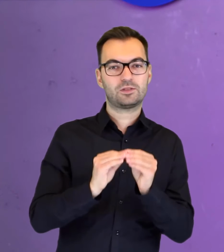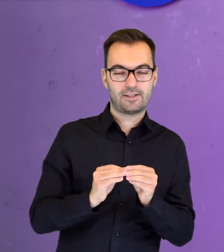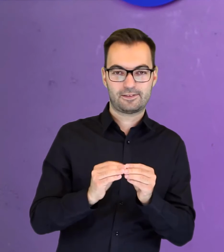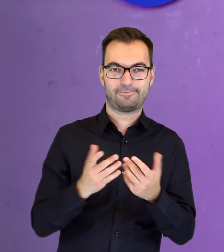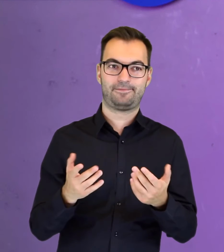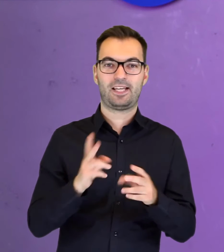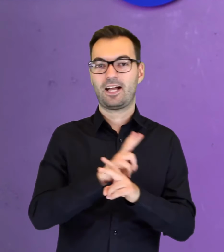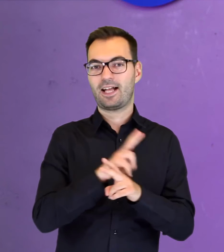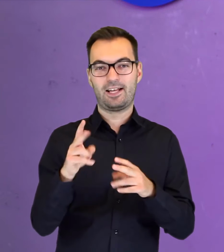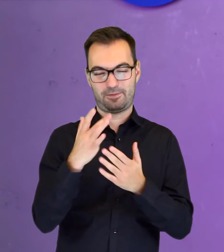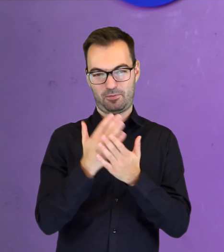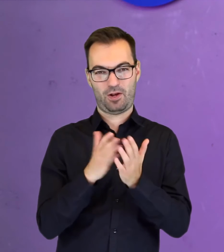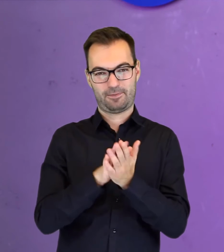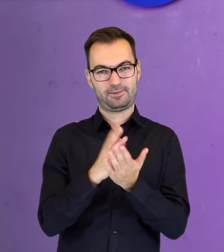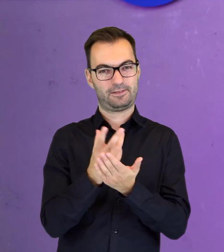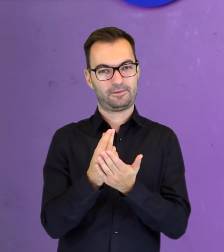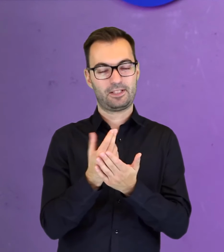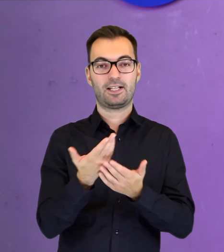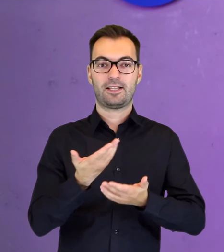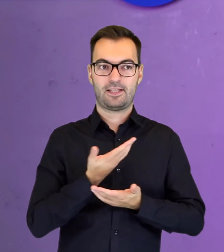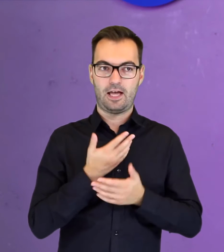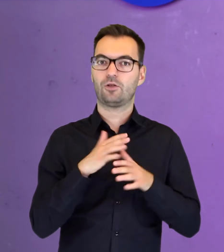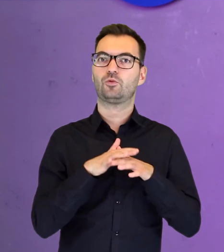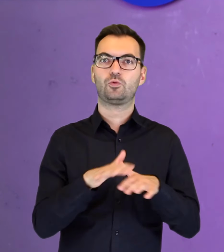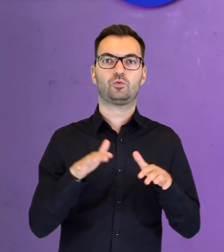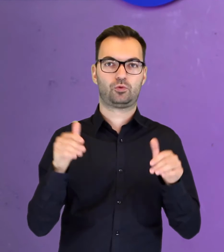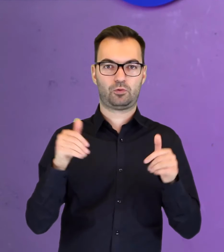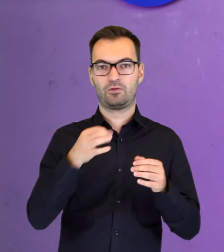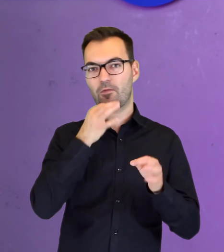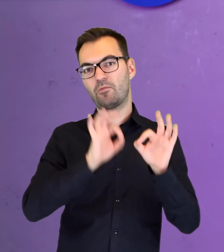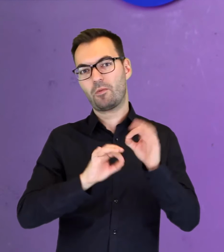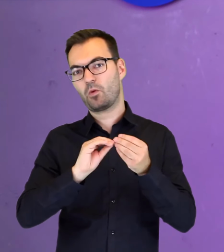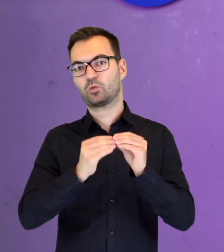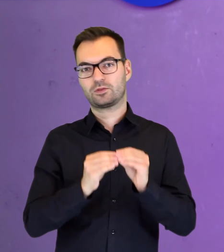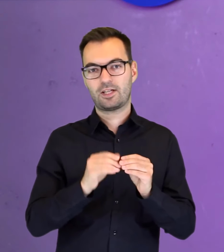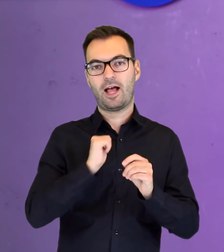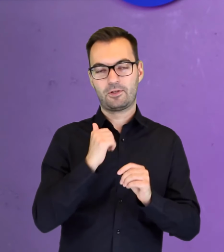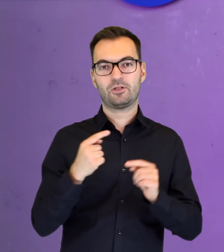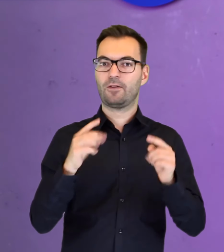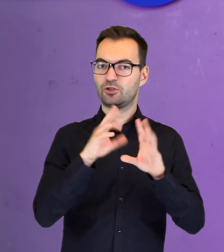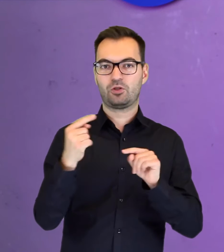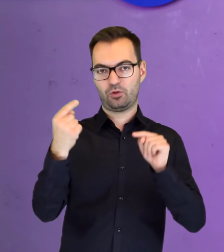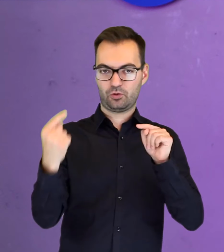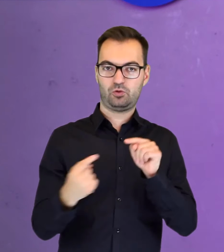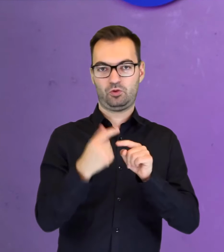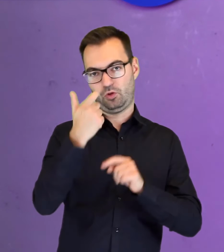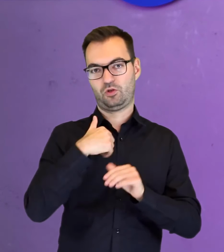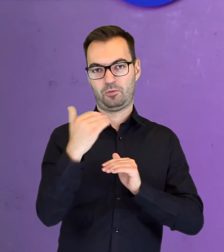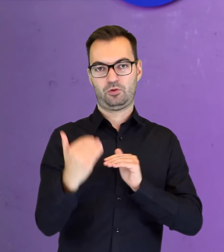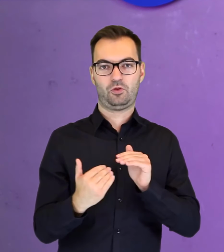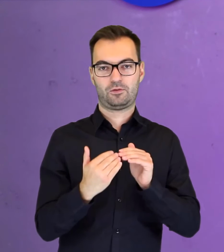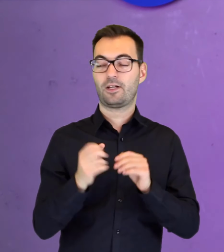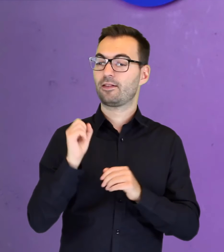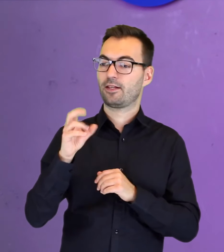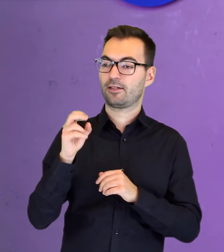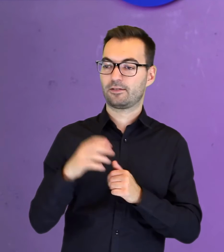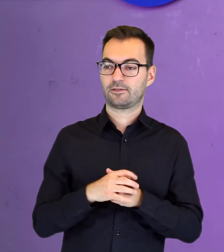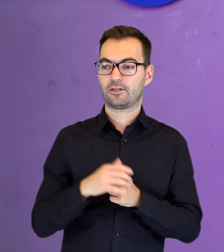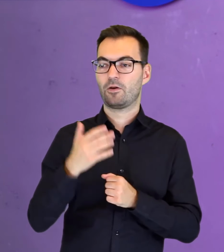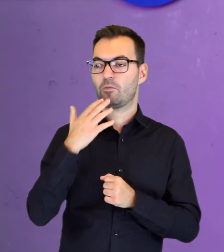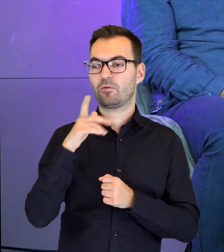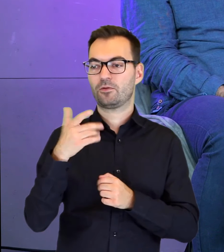dużo czasu żeby wejść plus sama możliwość konfiguracji każdy czytnik ekranu daje sporą